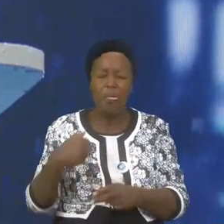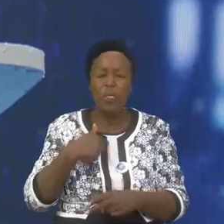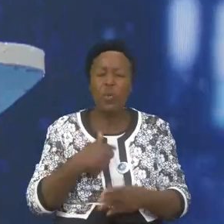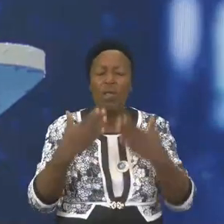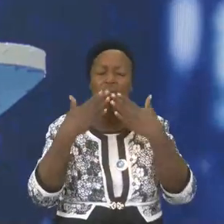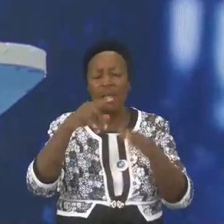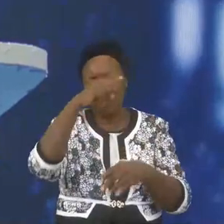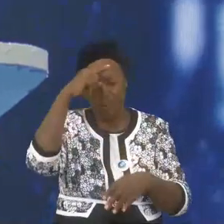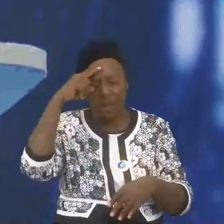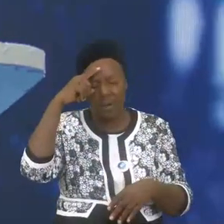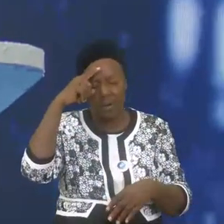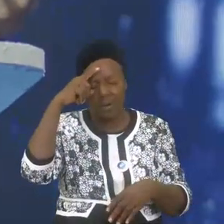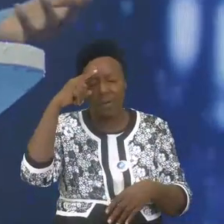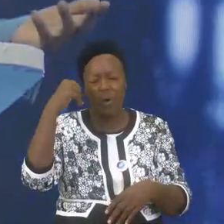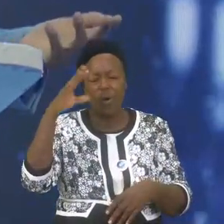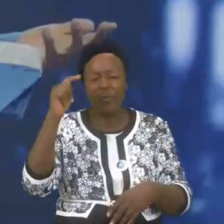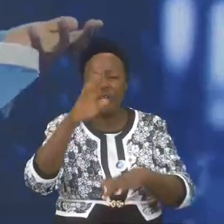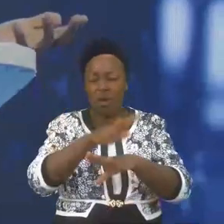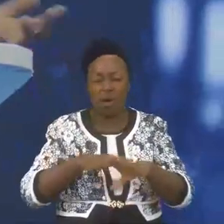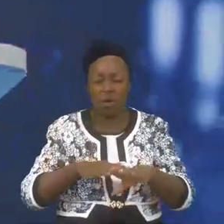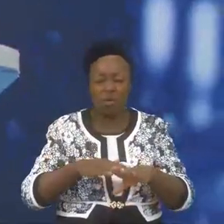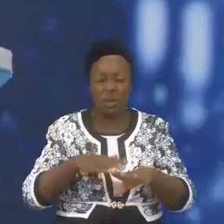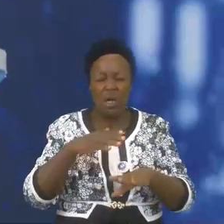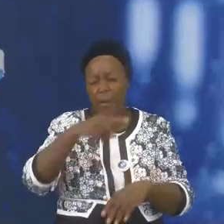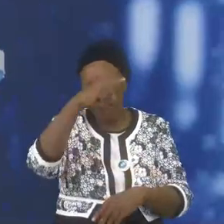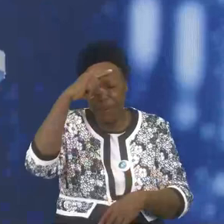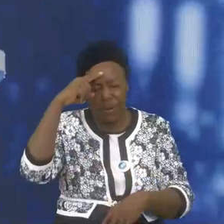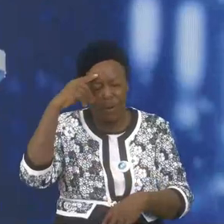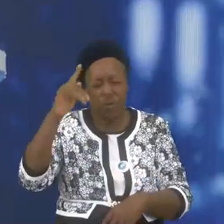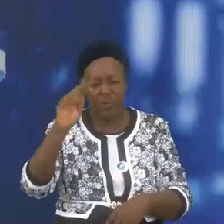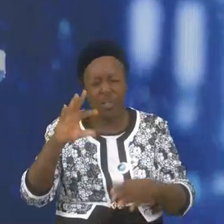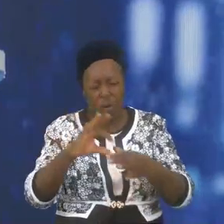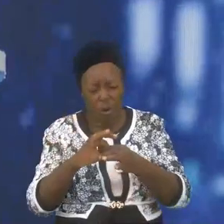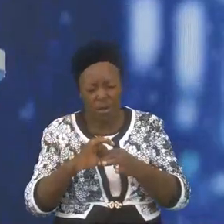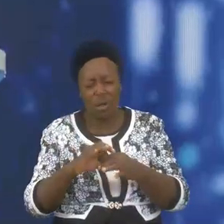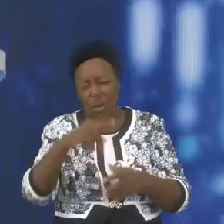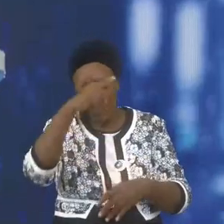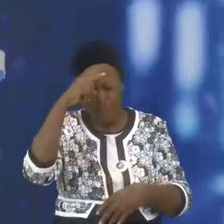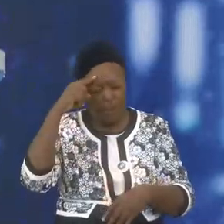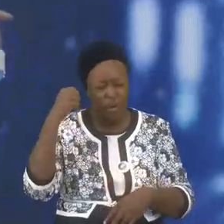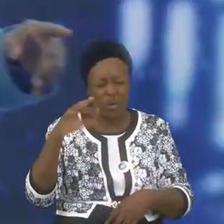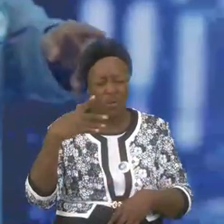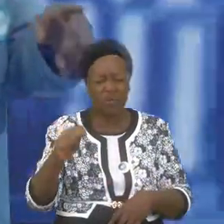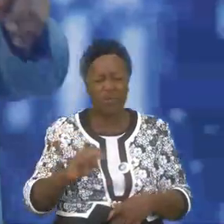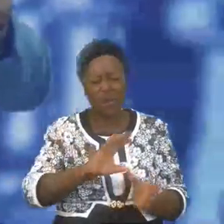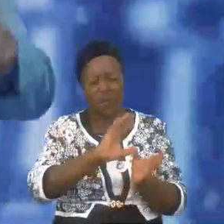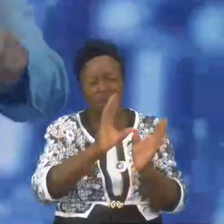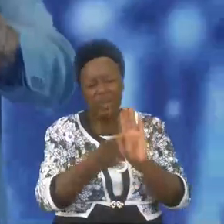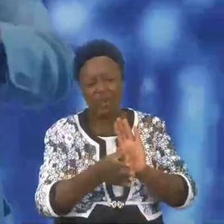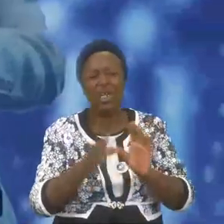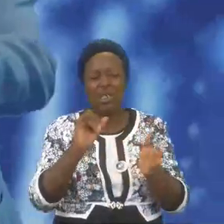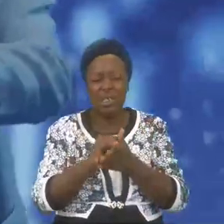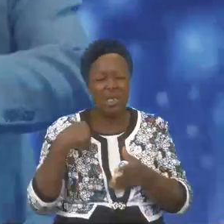te remercions pour l'appel, pour la connexion. Nous te remercions pour la